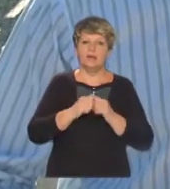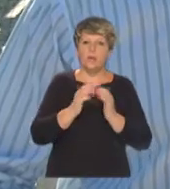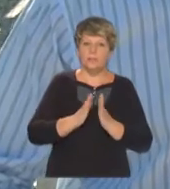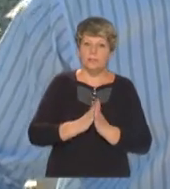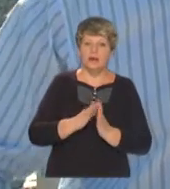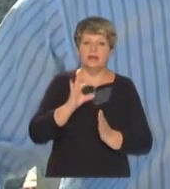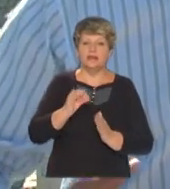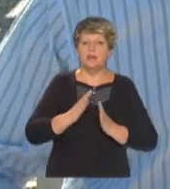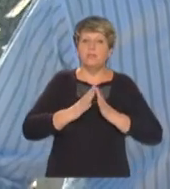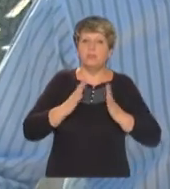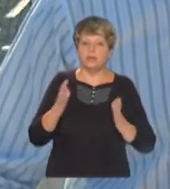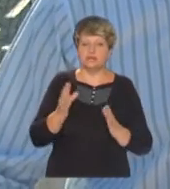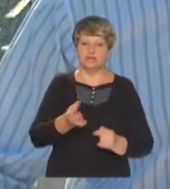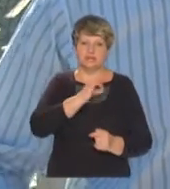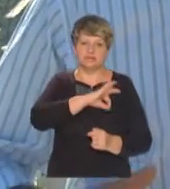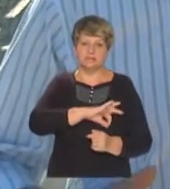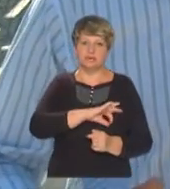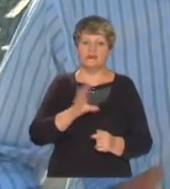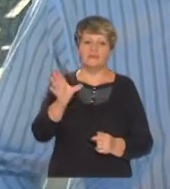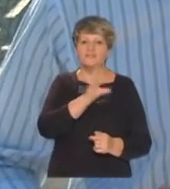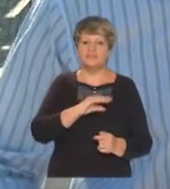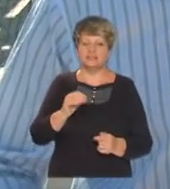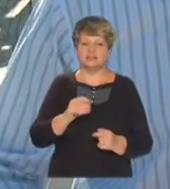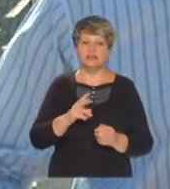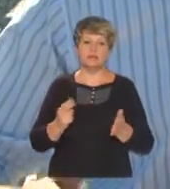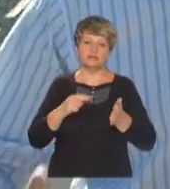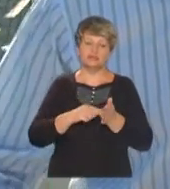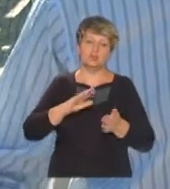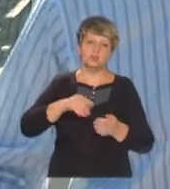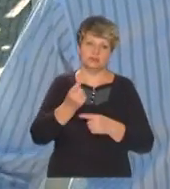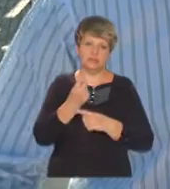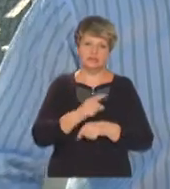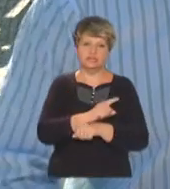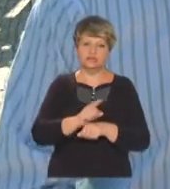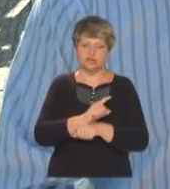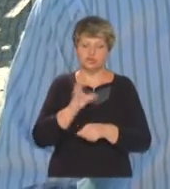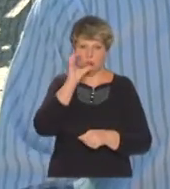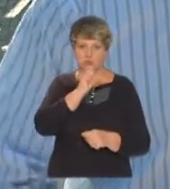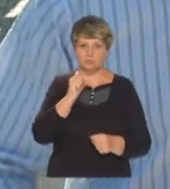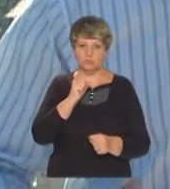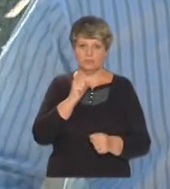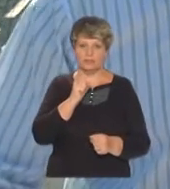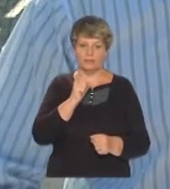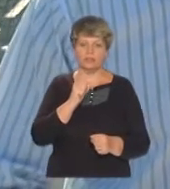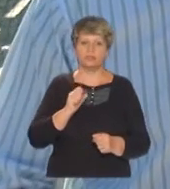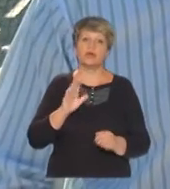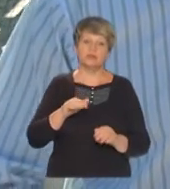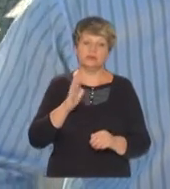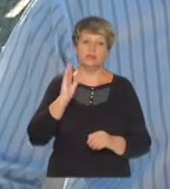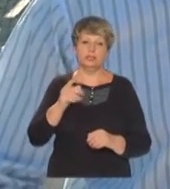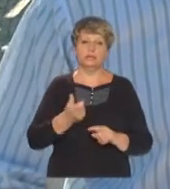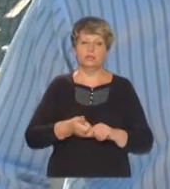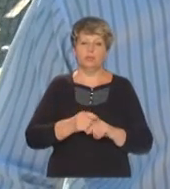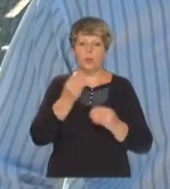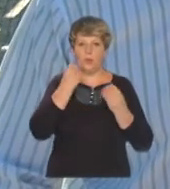в мінімальних обсягах і в максимальних обсягах всі енергоємні прилади вмикати після 11-ї години доби, і тоді